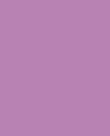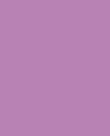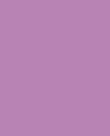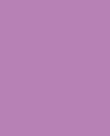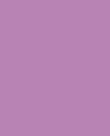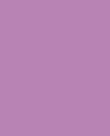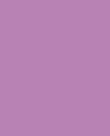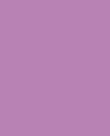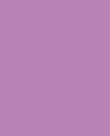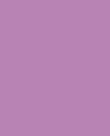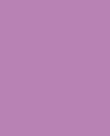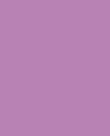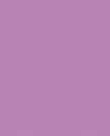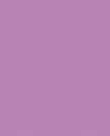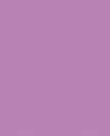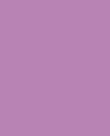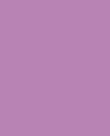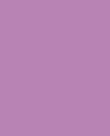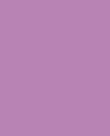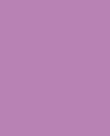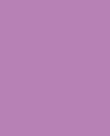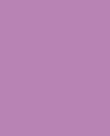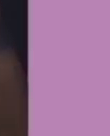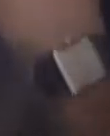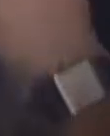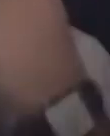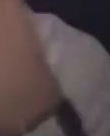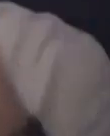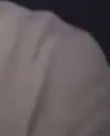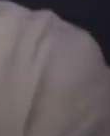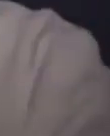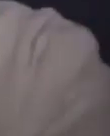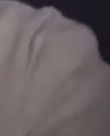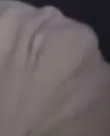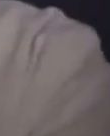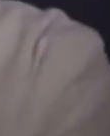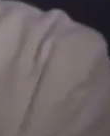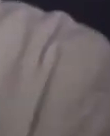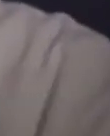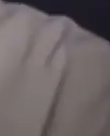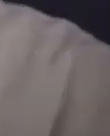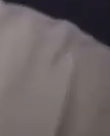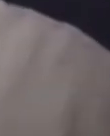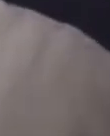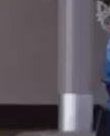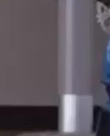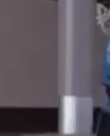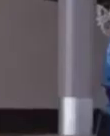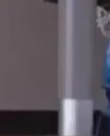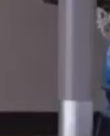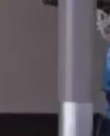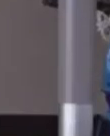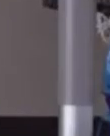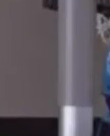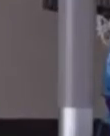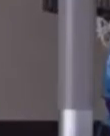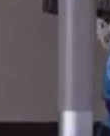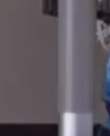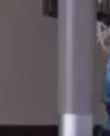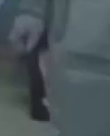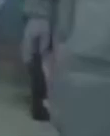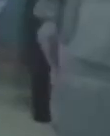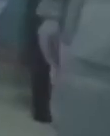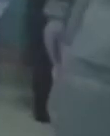provocato dal blocco del turnover e dai tasti ci servono medici di medicina generale e specialisti occorre stabilizzare i precari